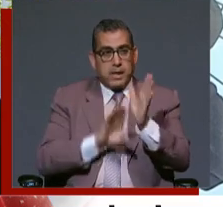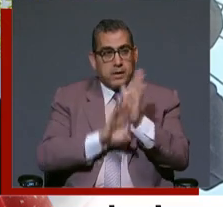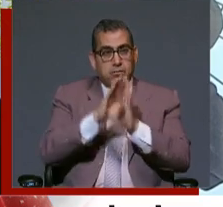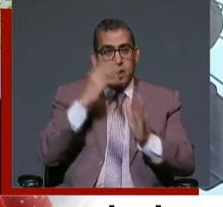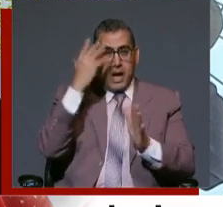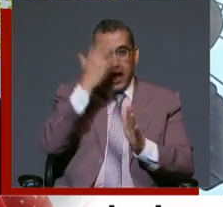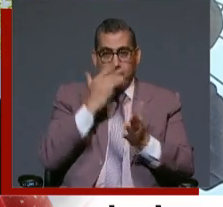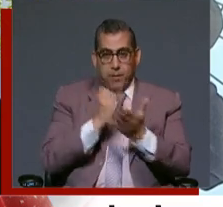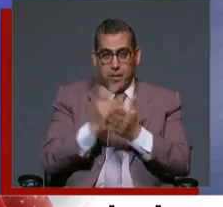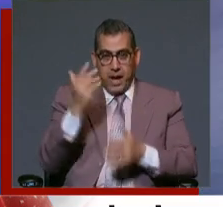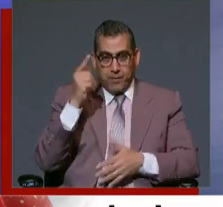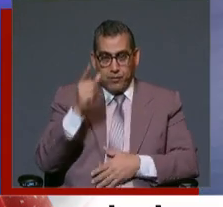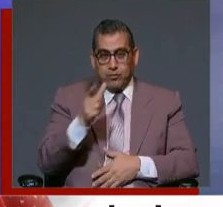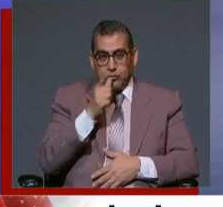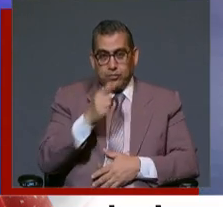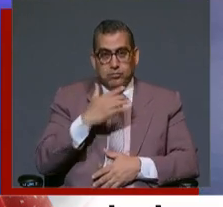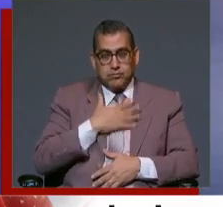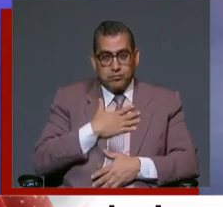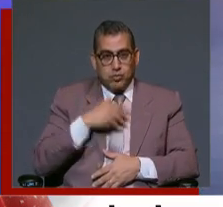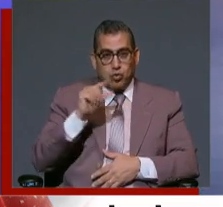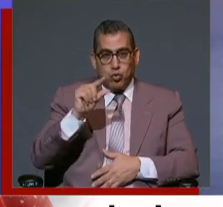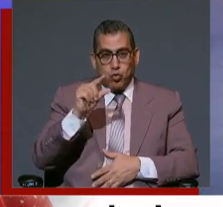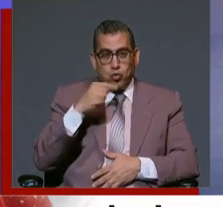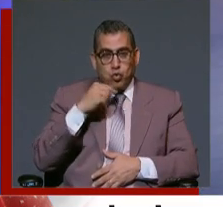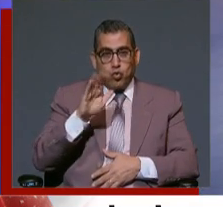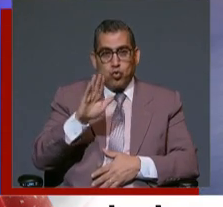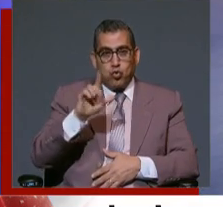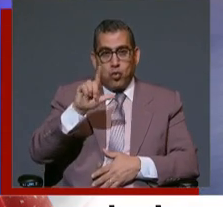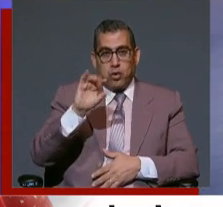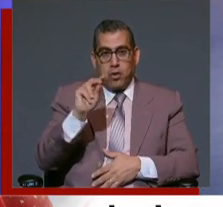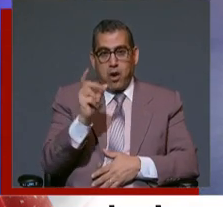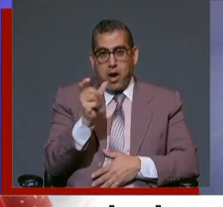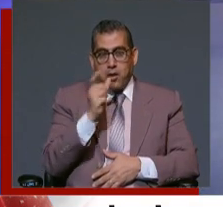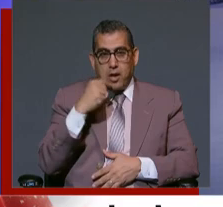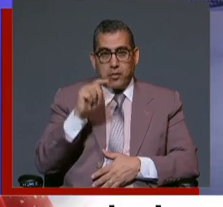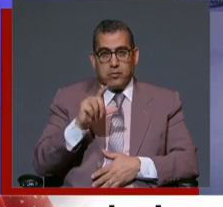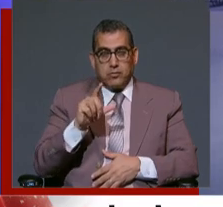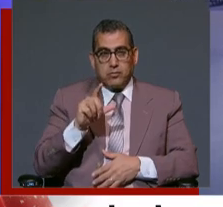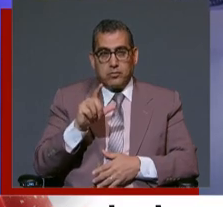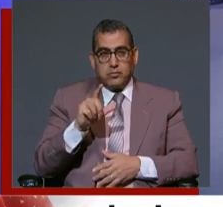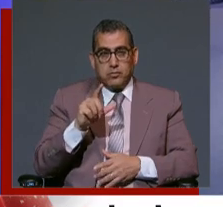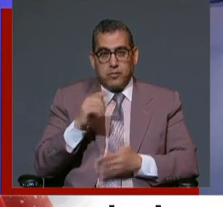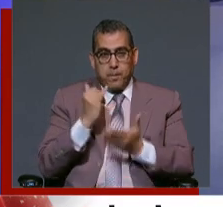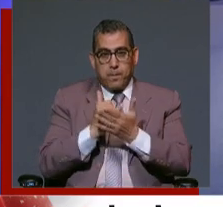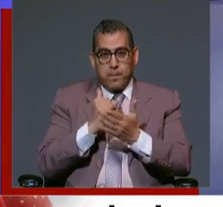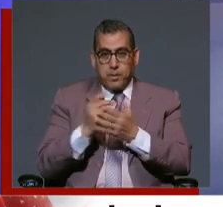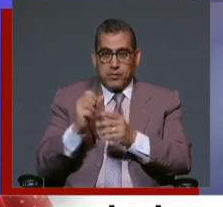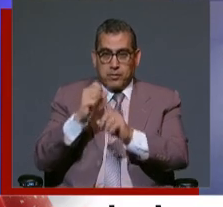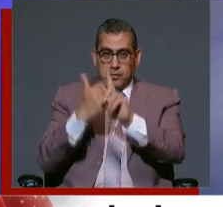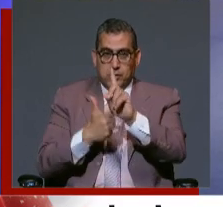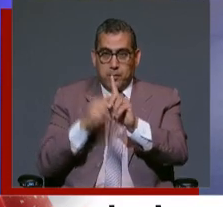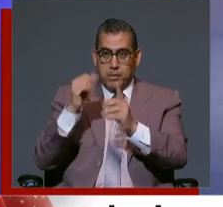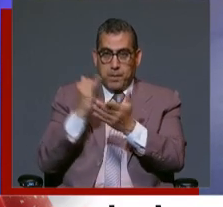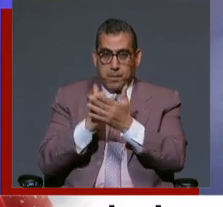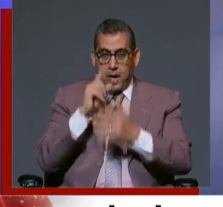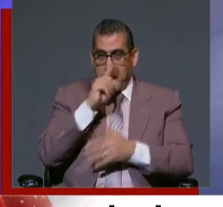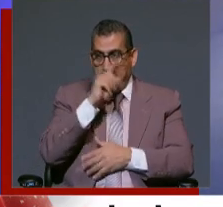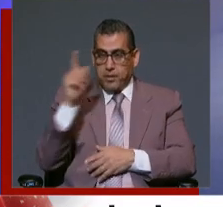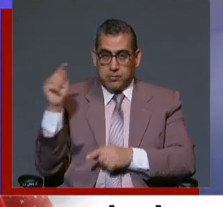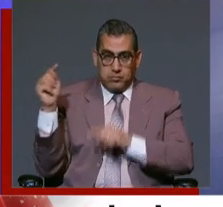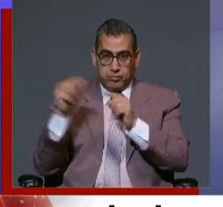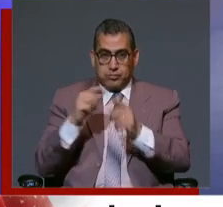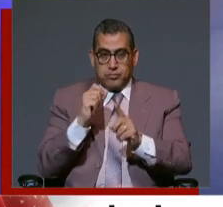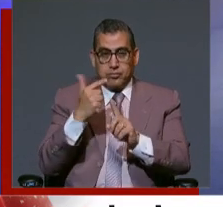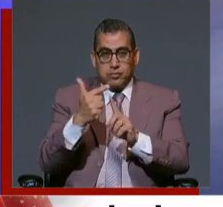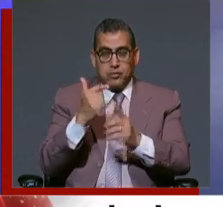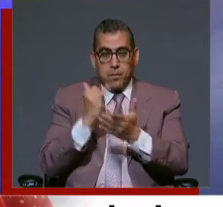الأفريقي، وسعادة الدكتور سلطان أحمد الجابر المبعوث الخاص لدولة الإمارات العربية